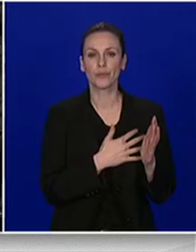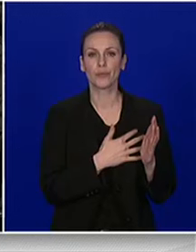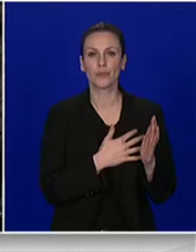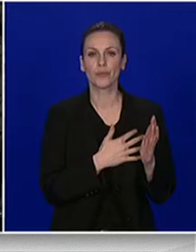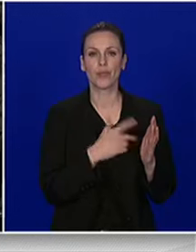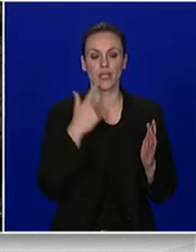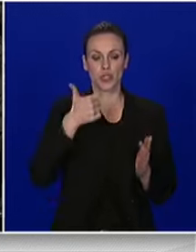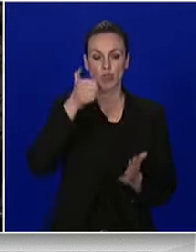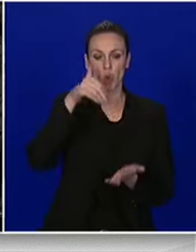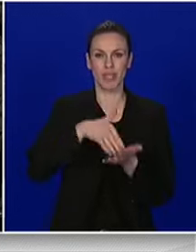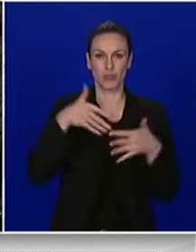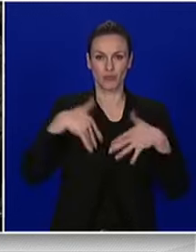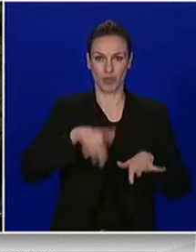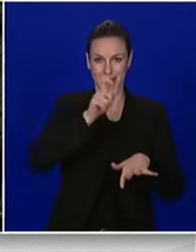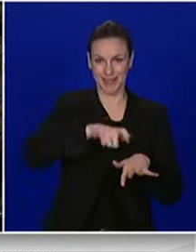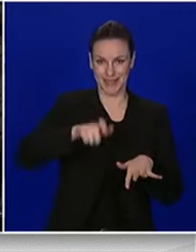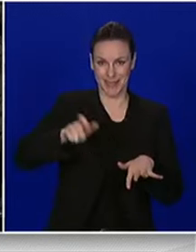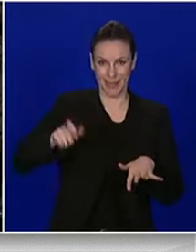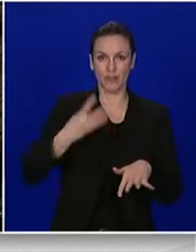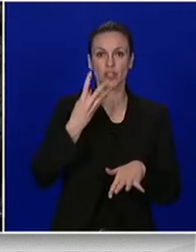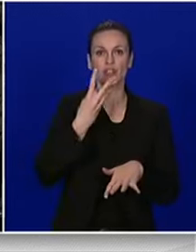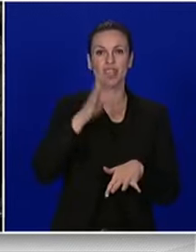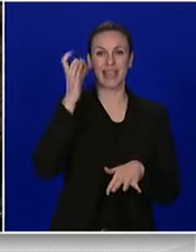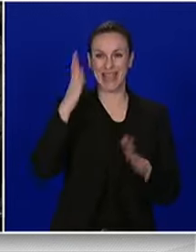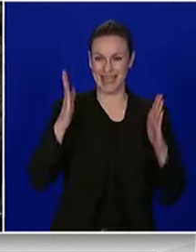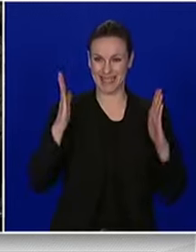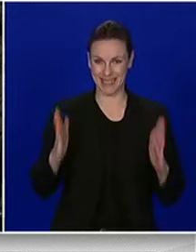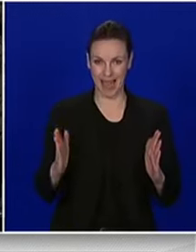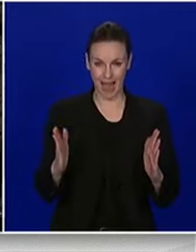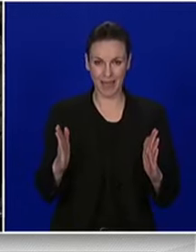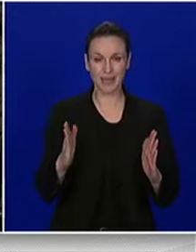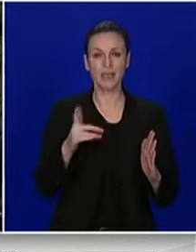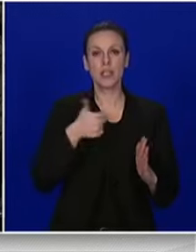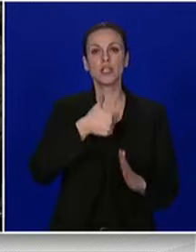na 100.000 stanovnika, 14-dnevna stopa je